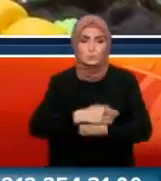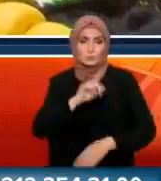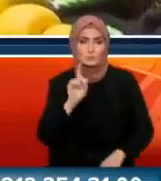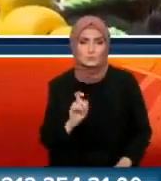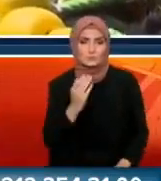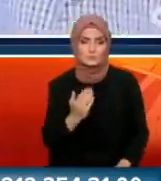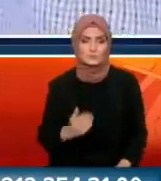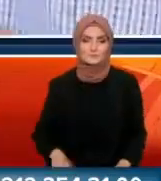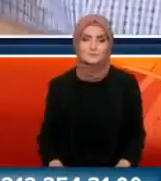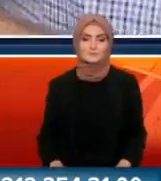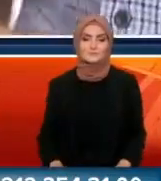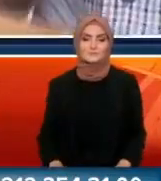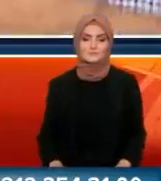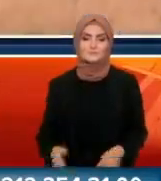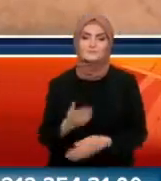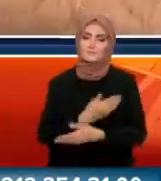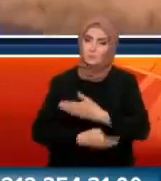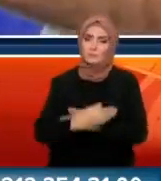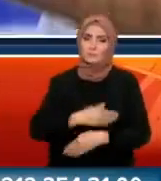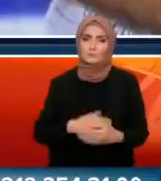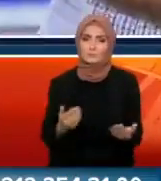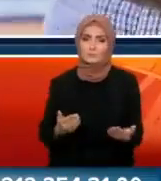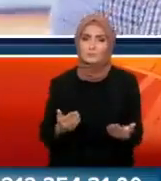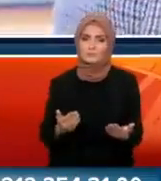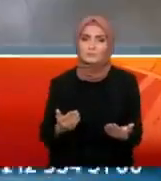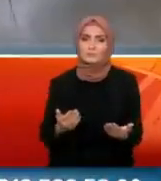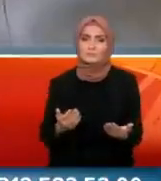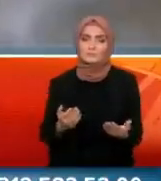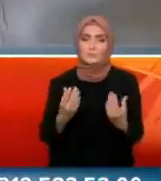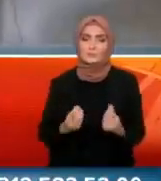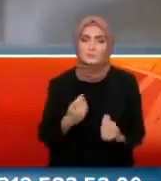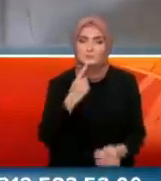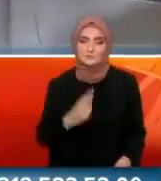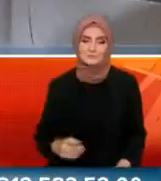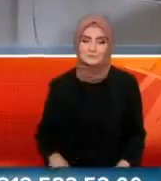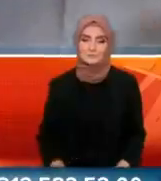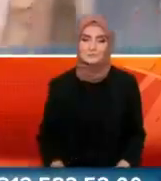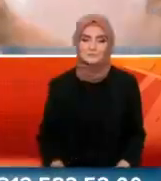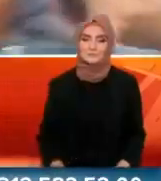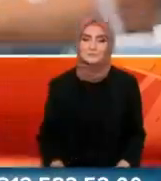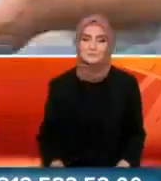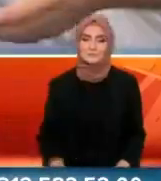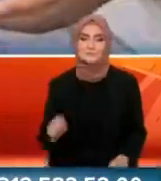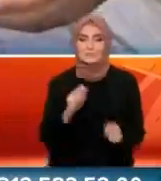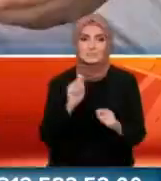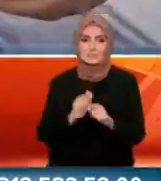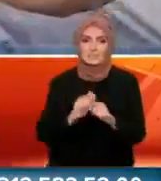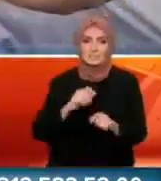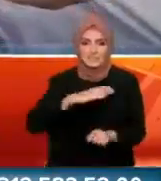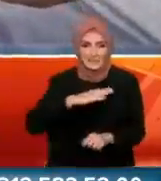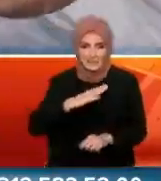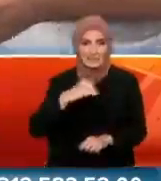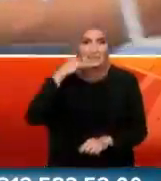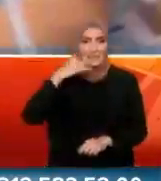mu? Yorulduk mu? Yorulduk. Yani yoruluyor. İnsan yoruluyor. Güzel asmışsınız telefonu öyle orayı bir yandan iş yaparken izliyorsunuz